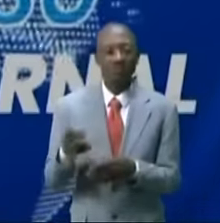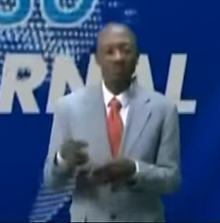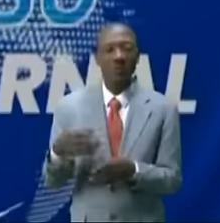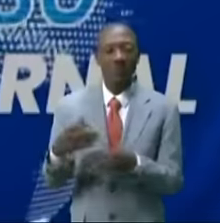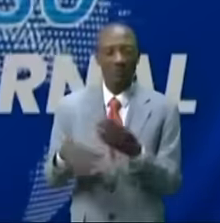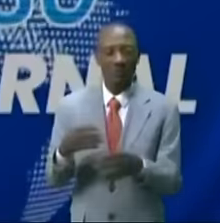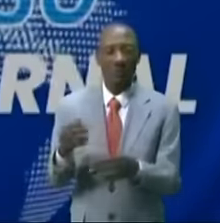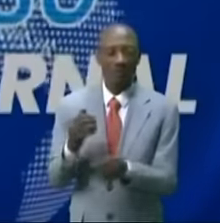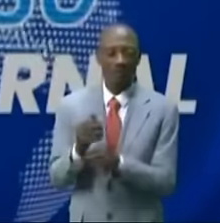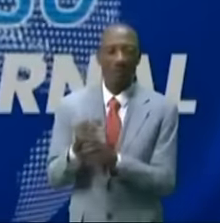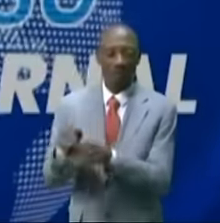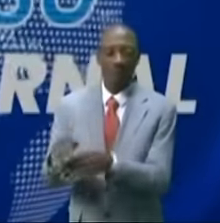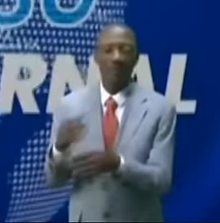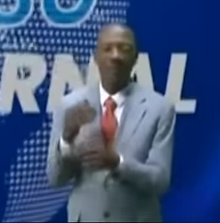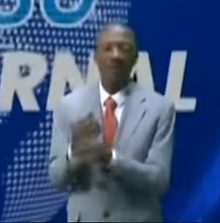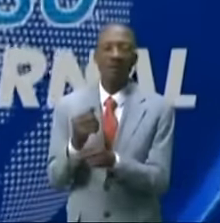Mwanda,